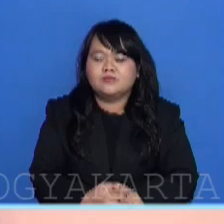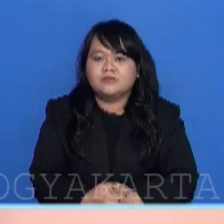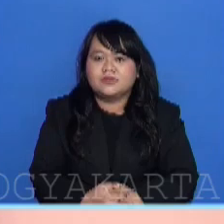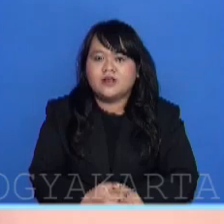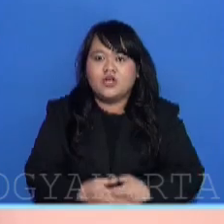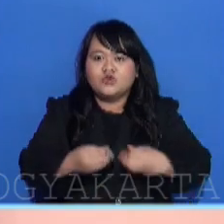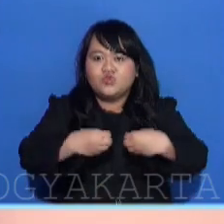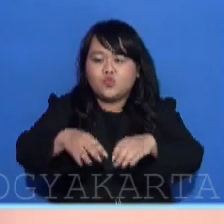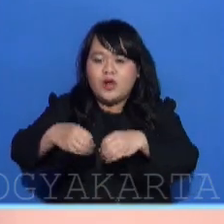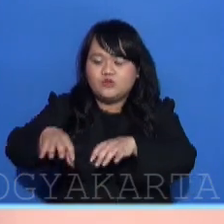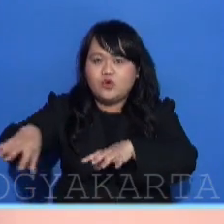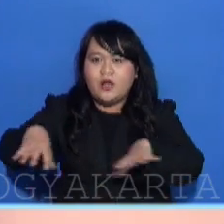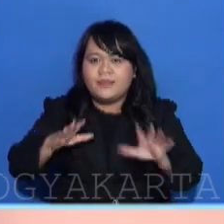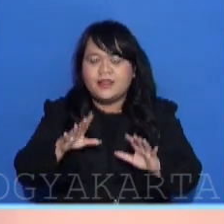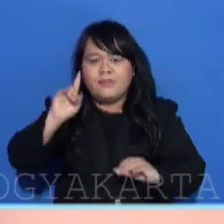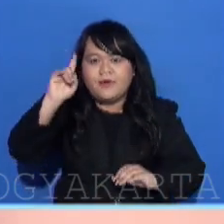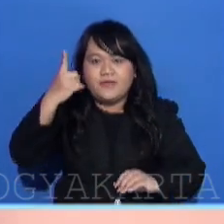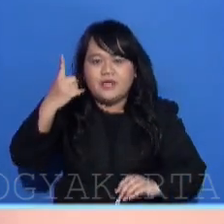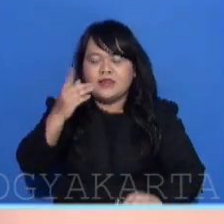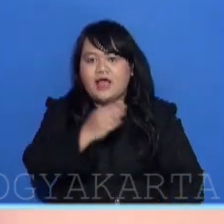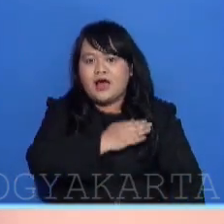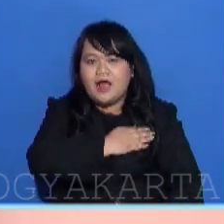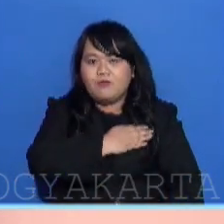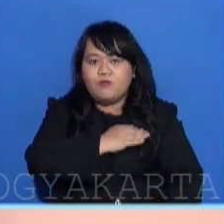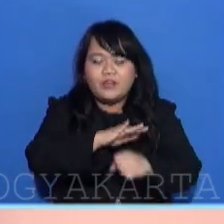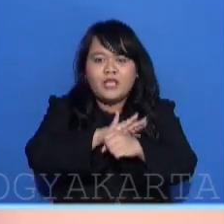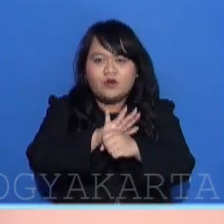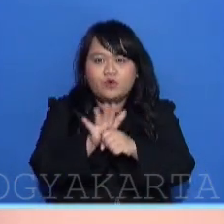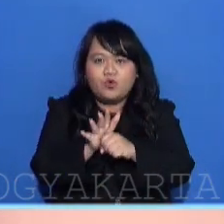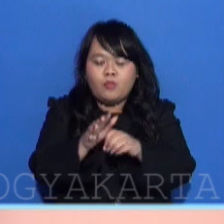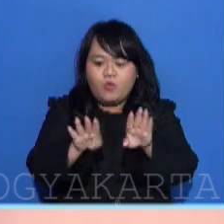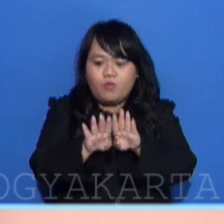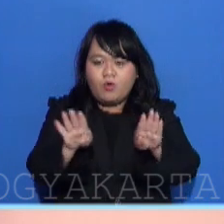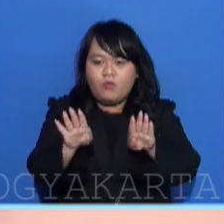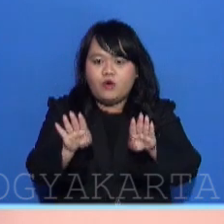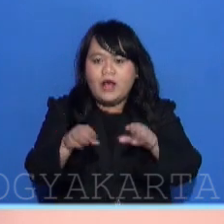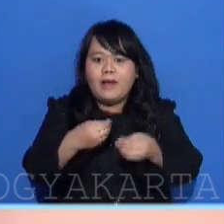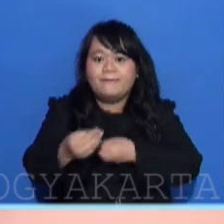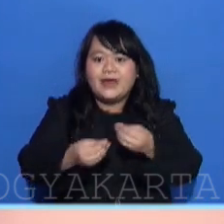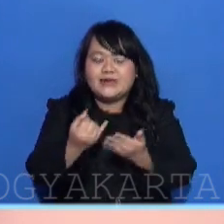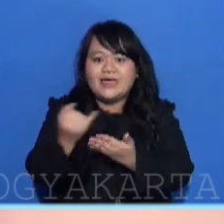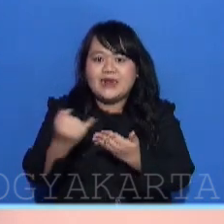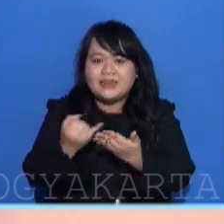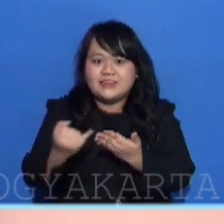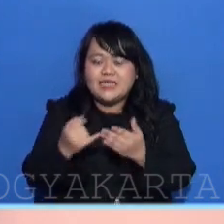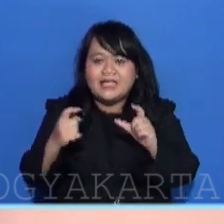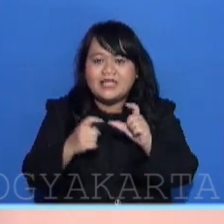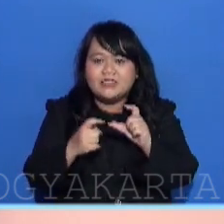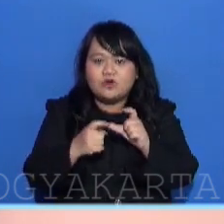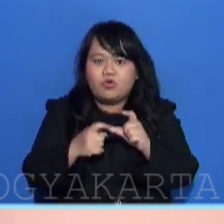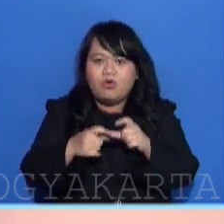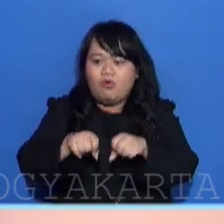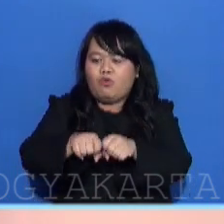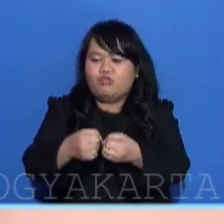sejumlah pedagang meminta pemerintah Kabupaten Kulon Progo menghidupkan kembali pasar seni Sentolo yang telah lama